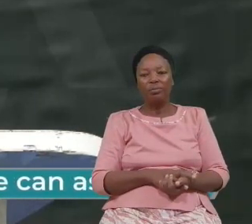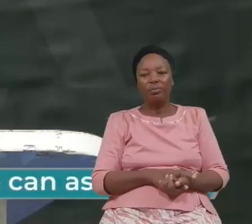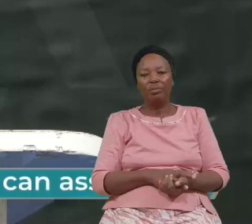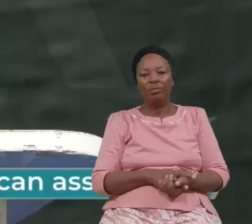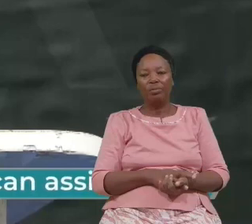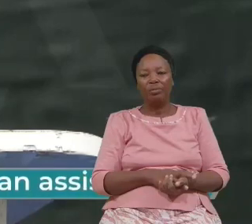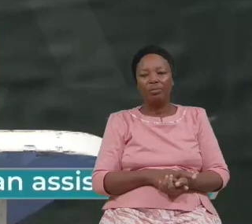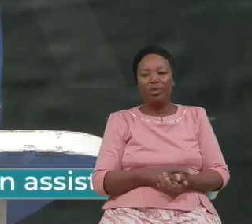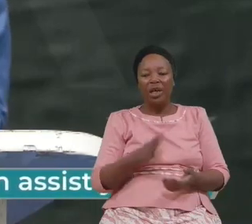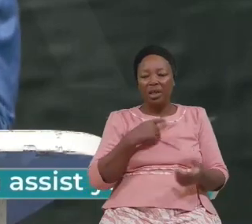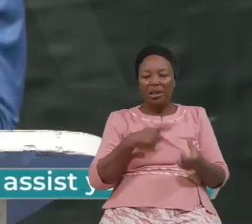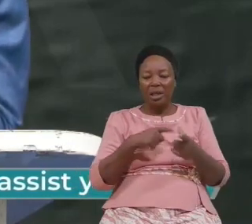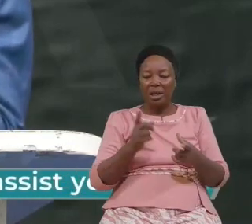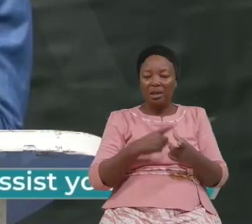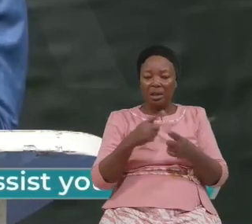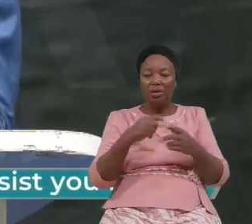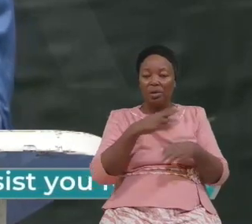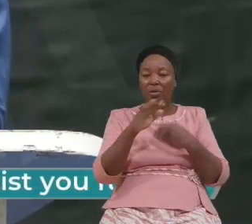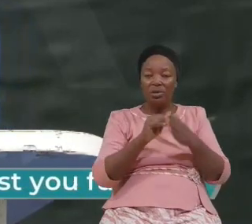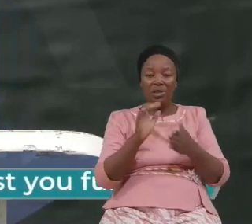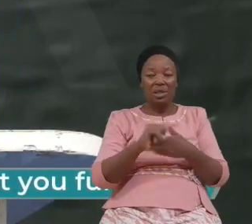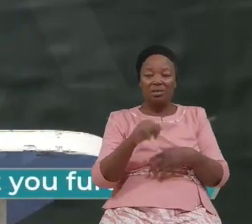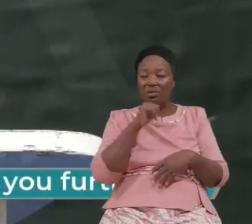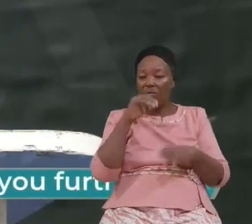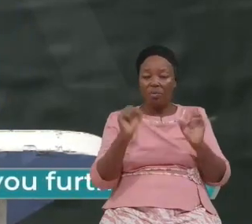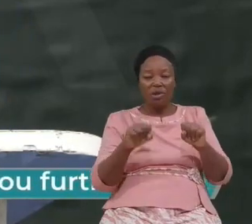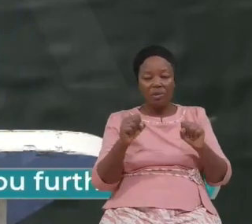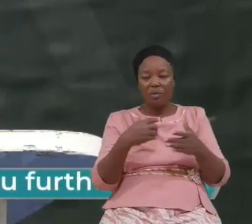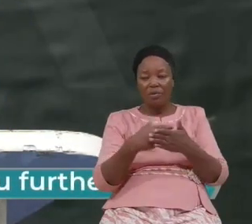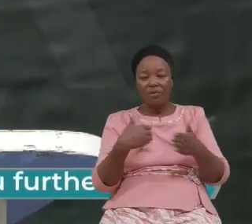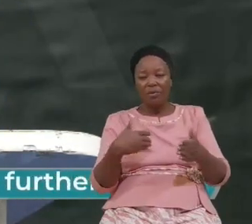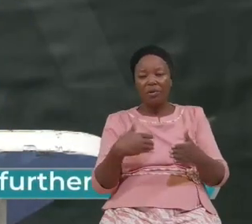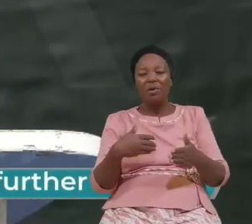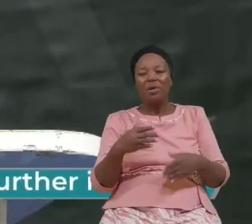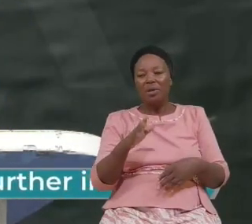parce qu'il y a des choses apparemment impossibles dans votre vie préparez-vous